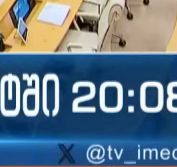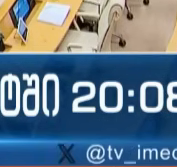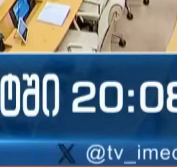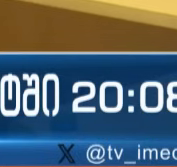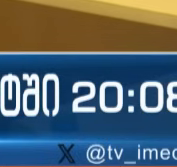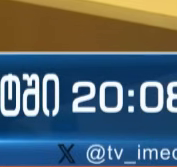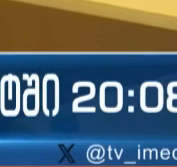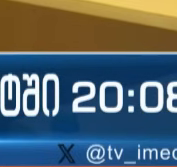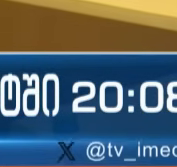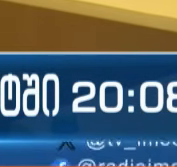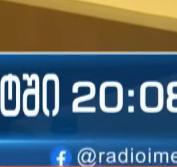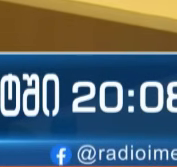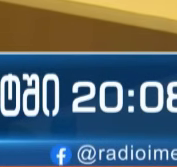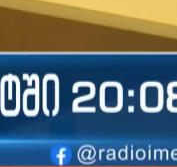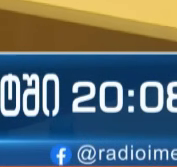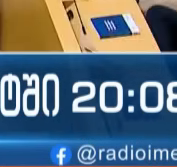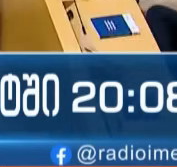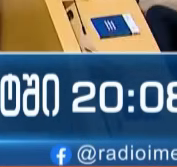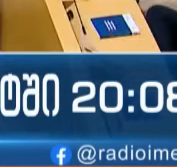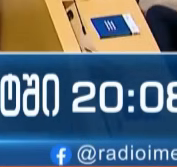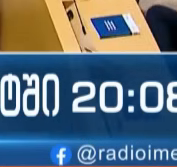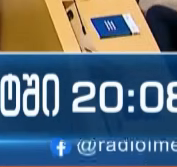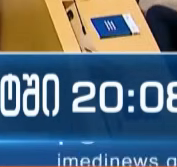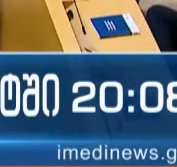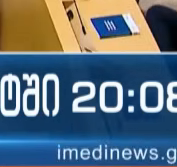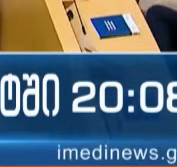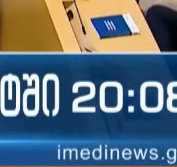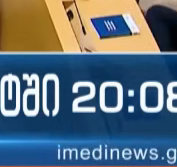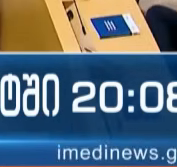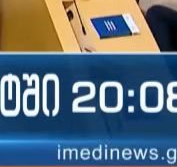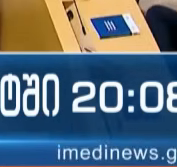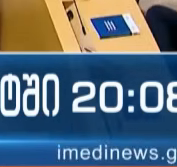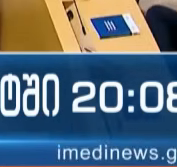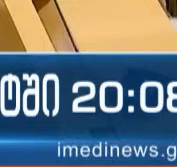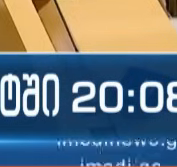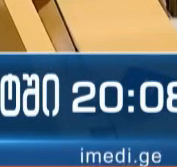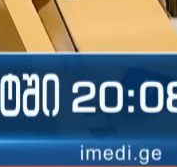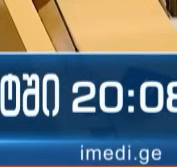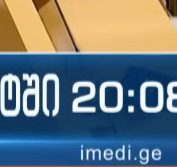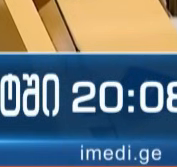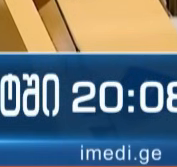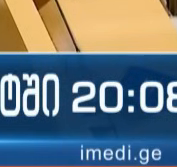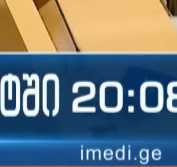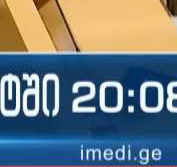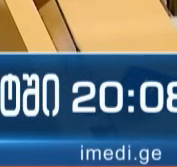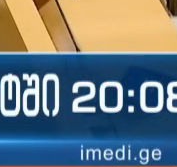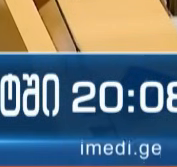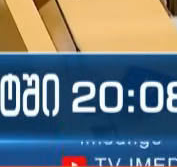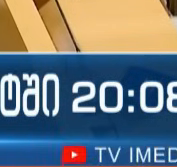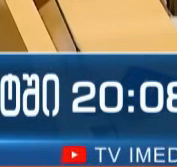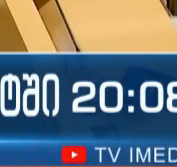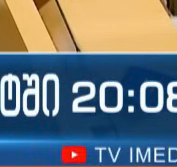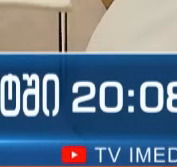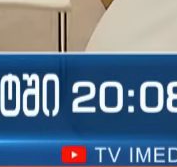რამდენიმე ოპოზიციონერი ზის მათ შორის არის ალეკო ელისაშვილი რომელსაც პარლამენტის თავმჯდომარემ რამდენიმე დღის წინ ჩაცმის სტილის